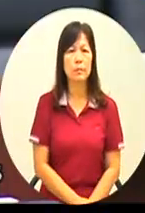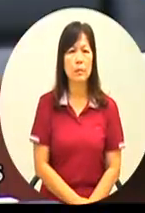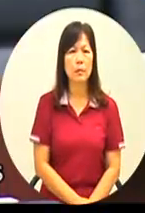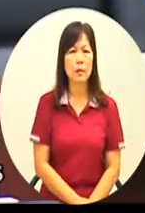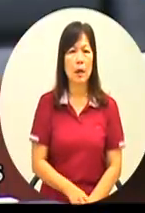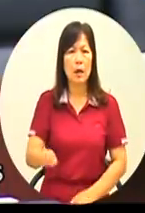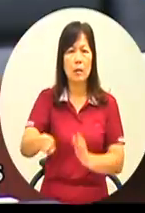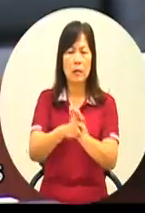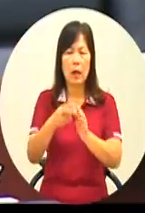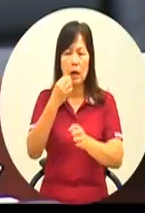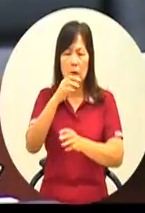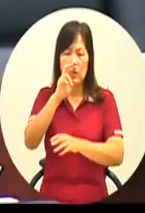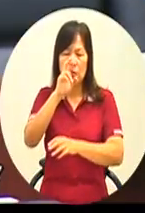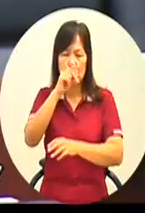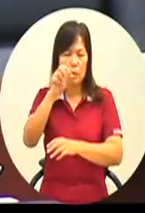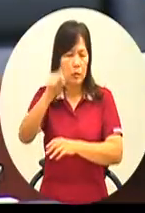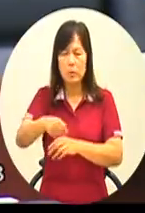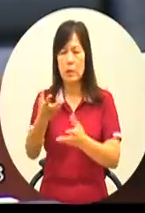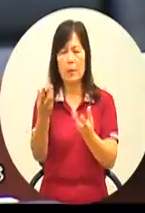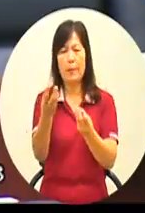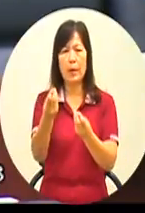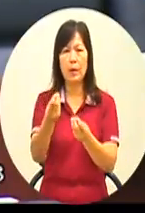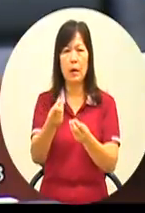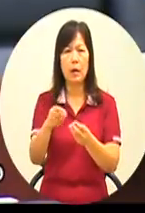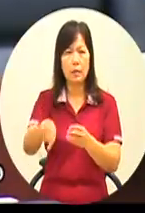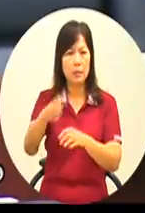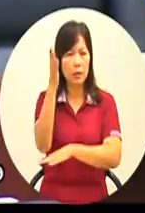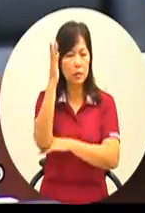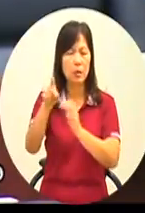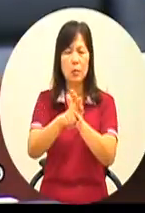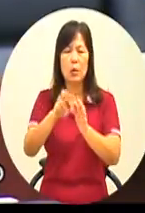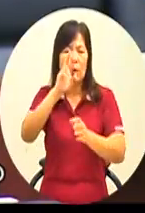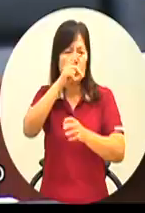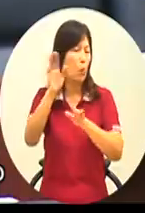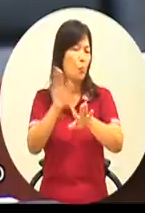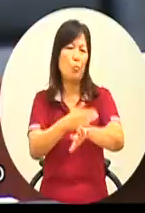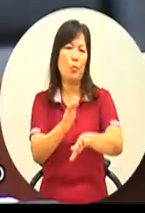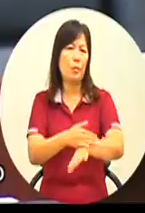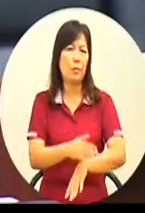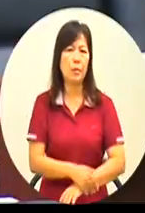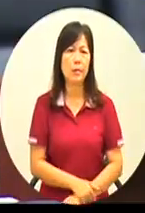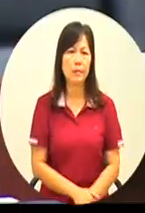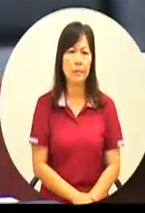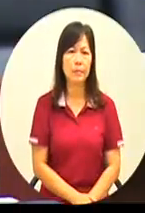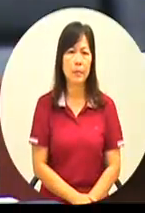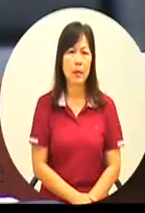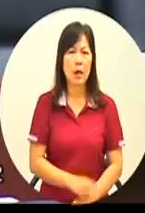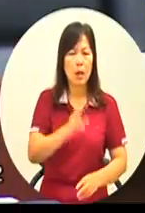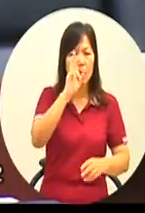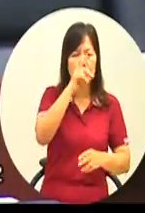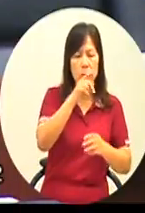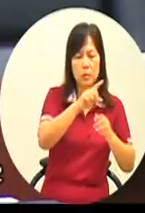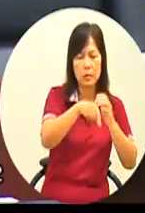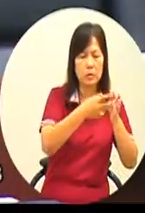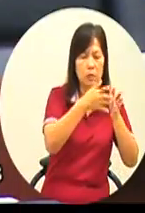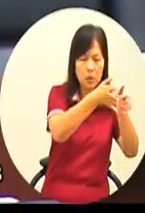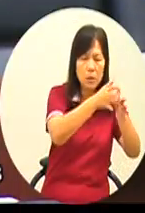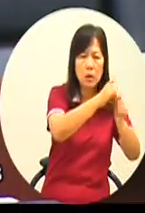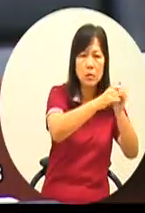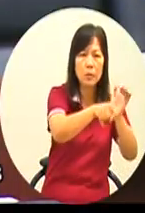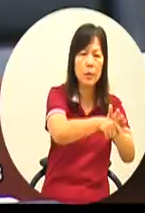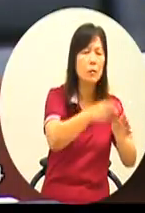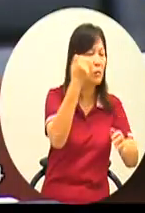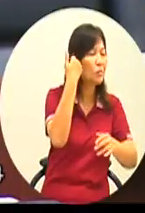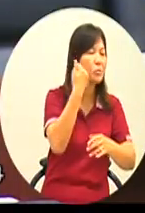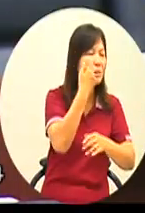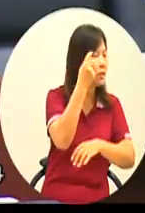没有认错的时候，这个政府永远都不会有错，错的只有人民。谁叫你们要在那个地